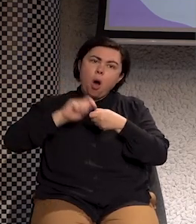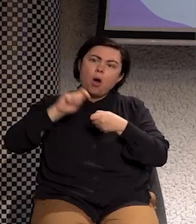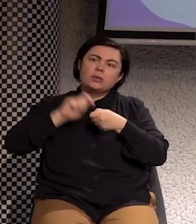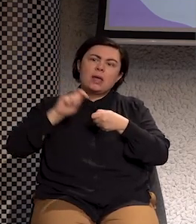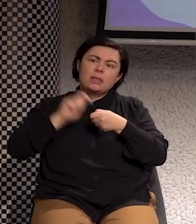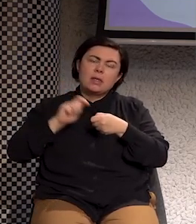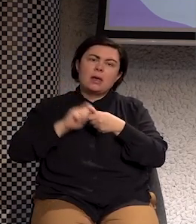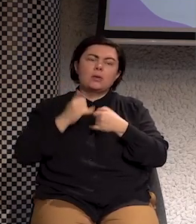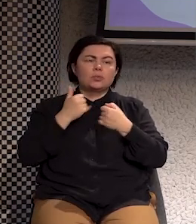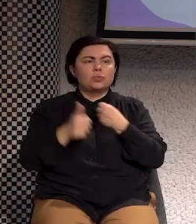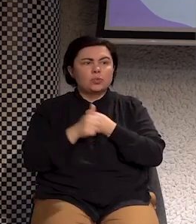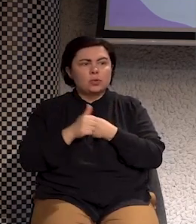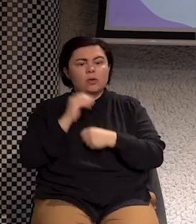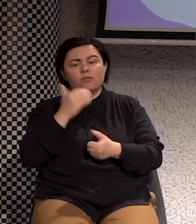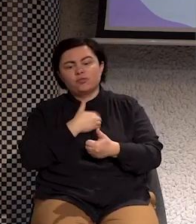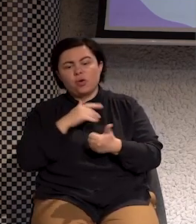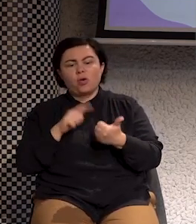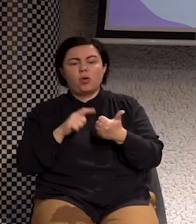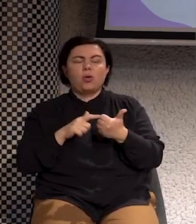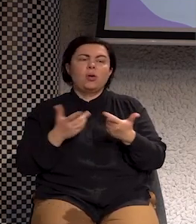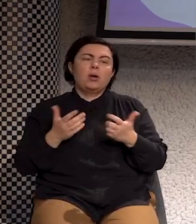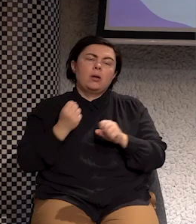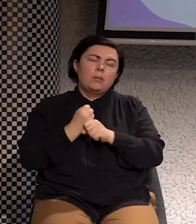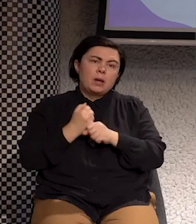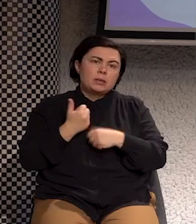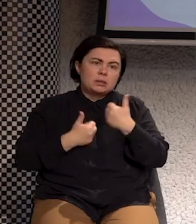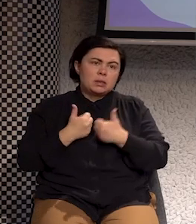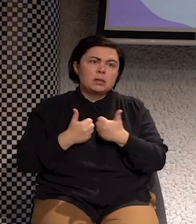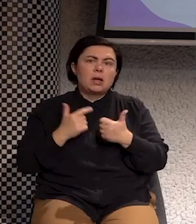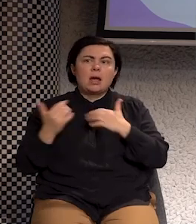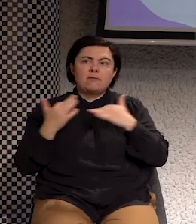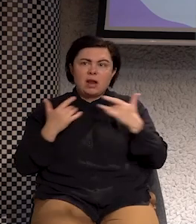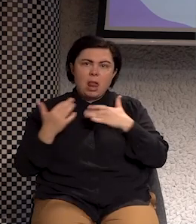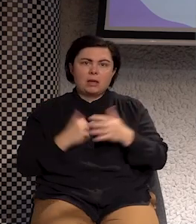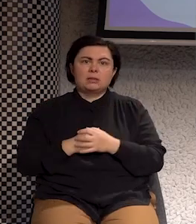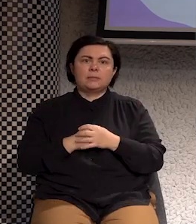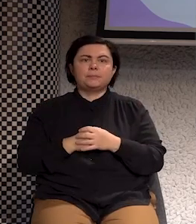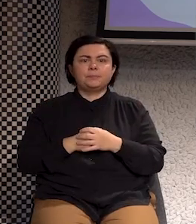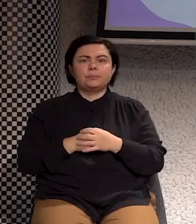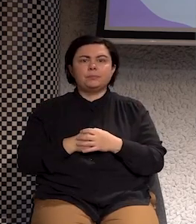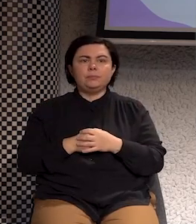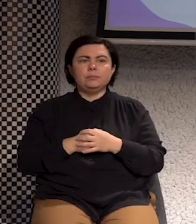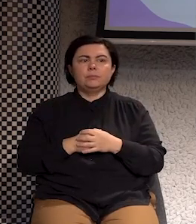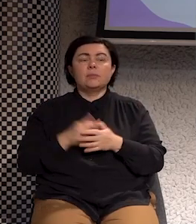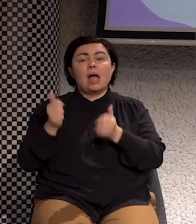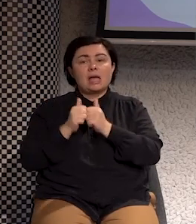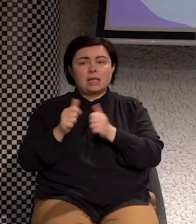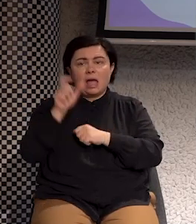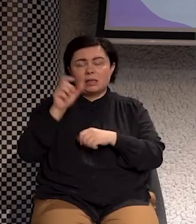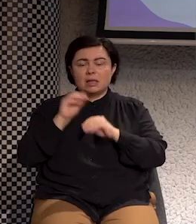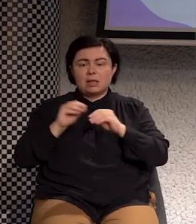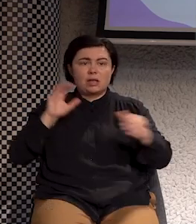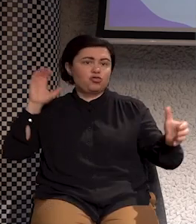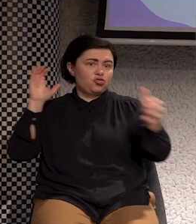oceniane z różnych powodów, czy to w szkole, czy to w pracy zawodowej, czy w relacjach. A misją trenera